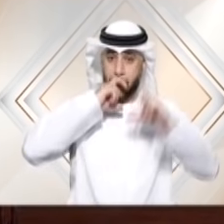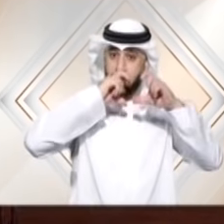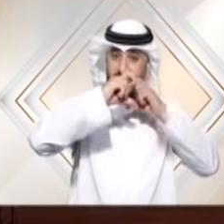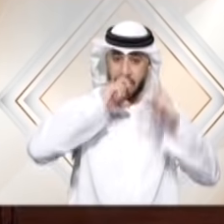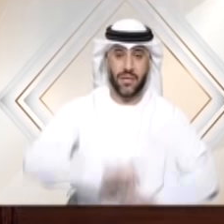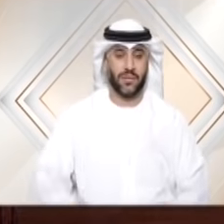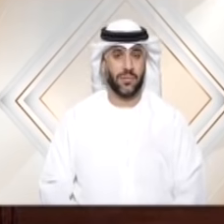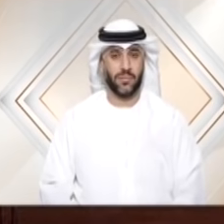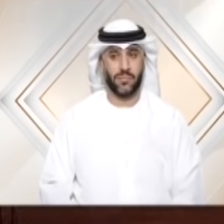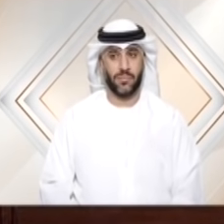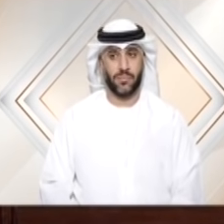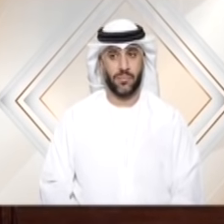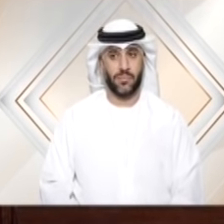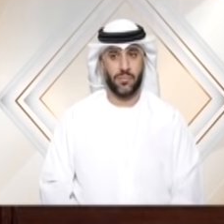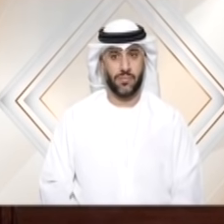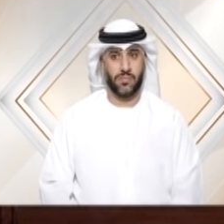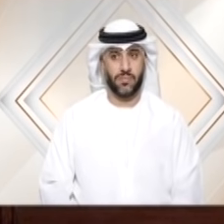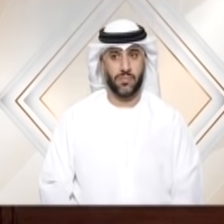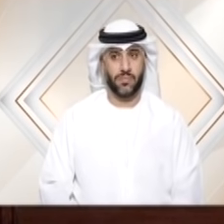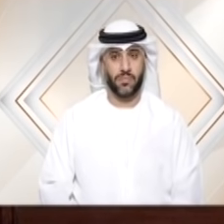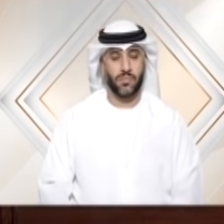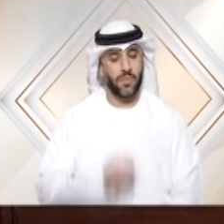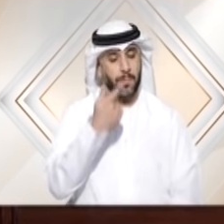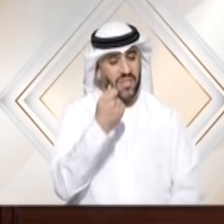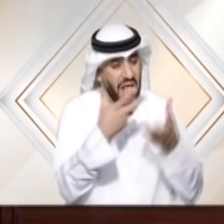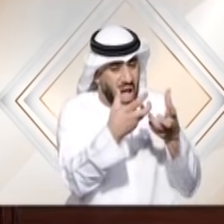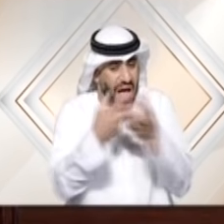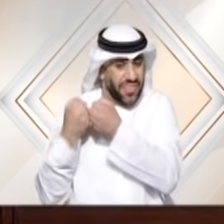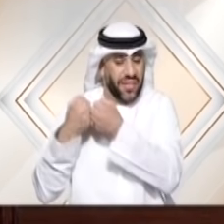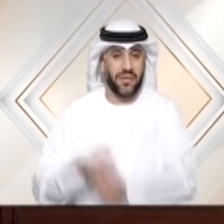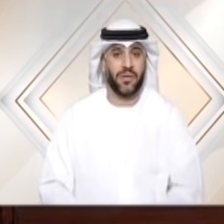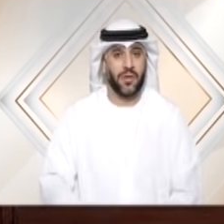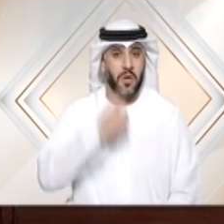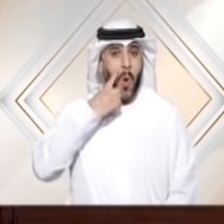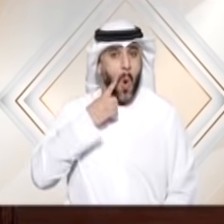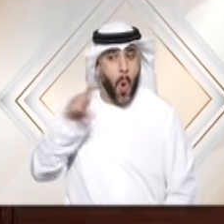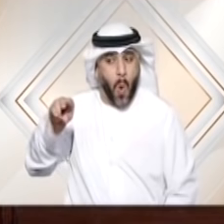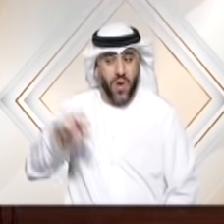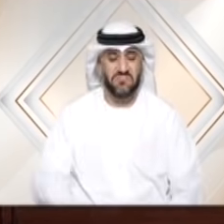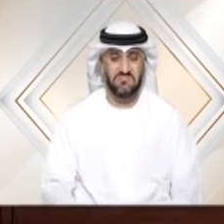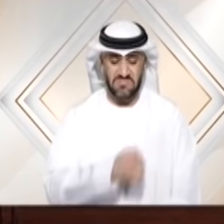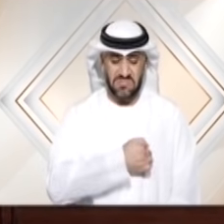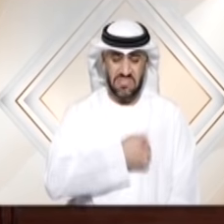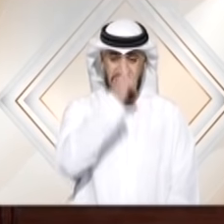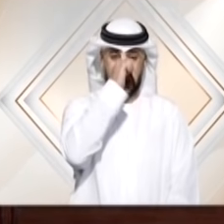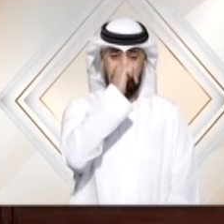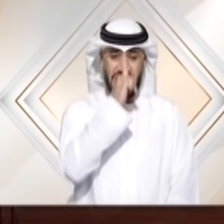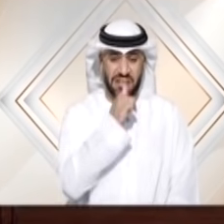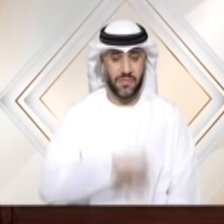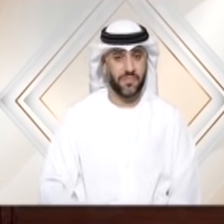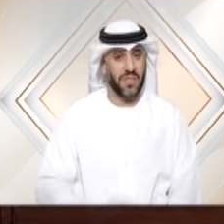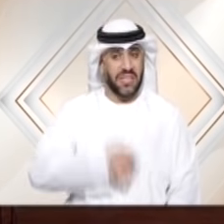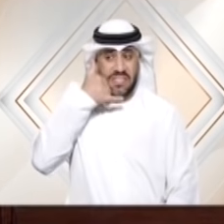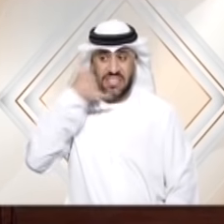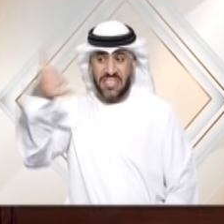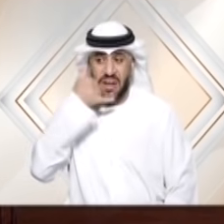روحي جيبي لي إياهم بدي إياهم بدي أصلح سيارتي، سحبت له إياهم. اللي صار إني أنا عزت علي نفسي فقمت كلمت أمي وقلت